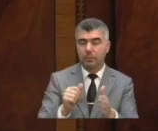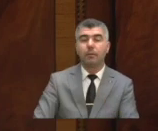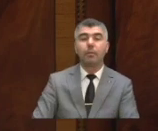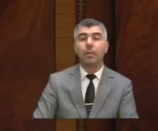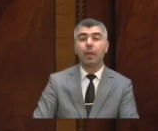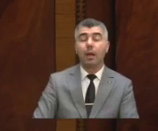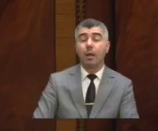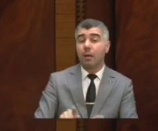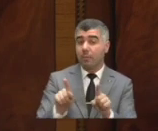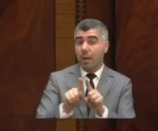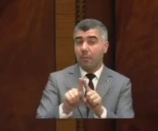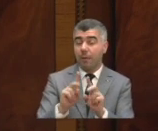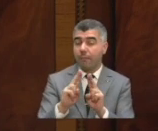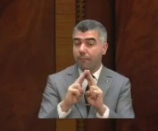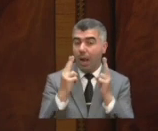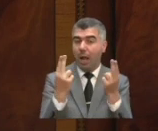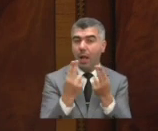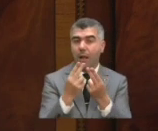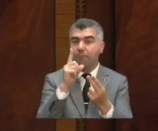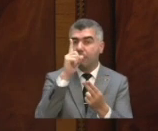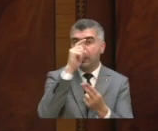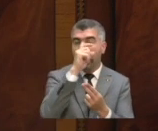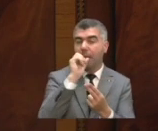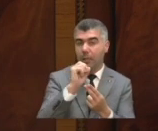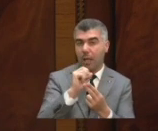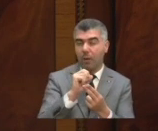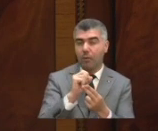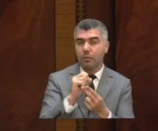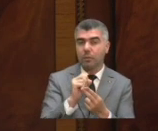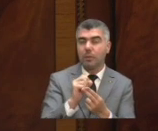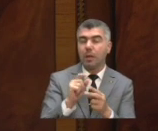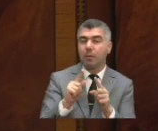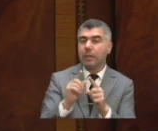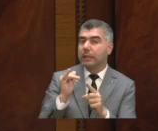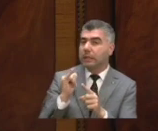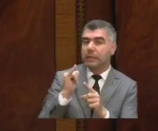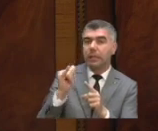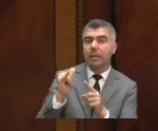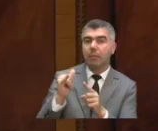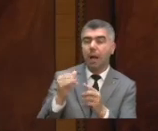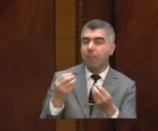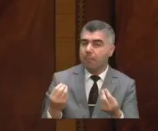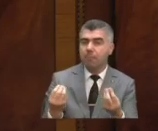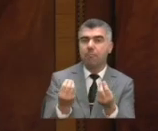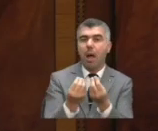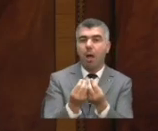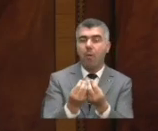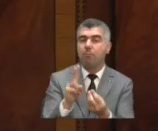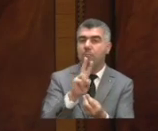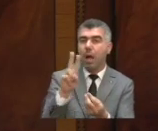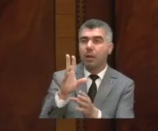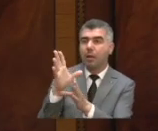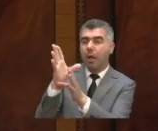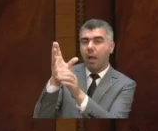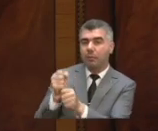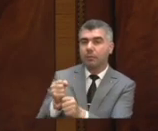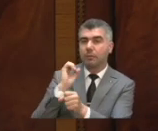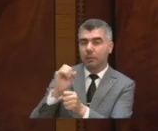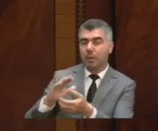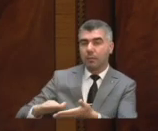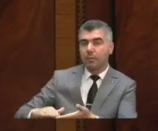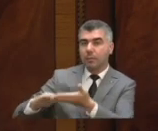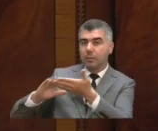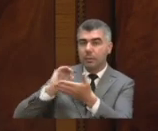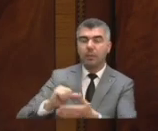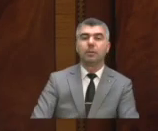السياق الدولي الصعب تمكنت بلادنا تحت القياده المتبصر والحكيمه لصاحب الجلاله نصره